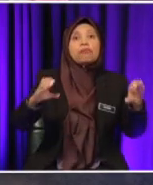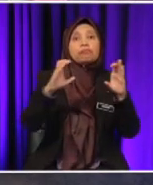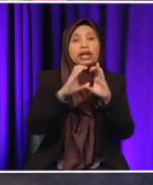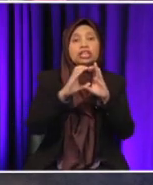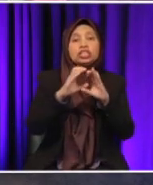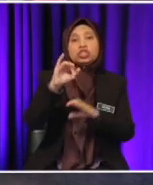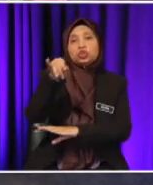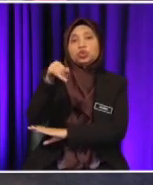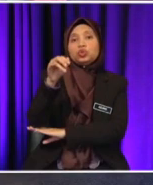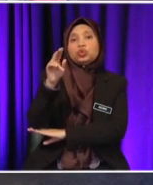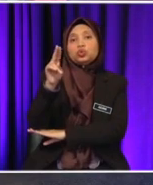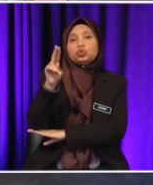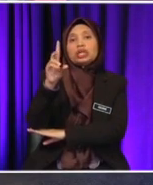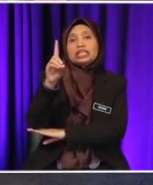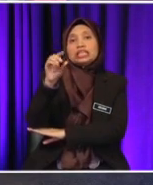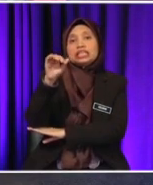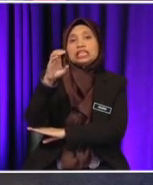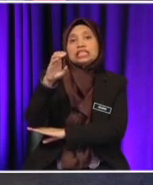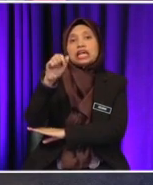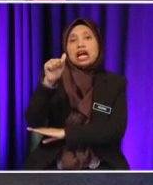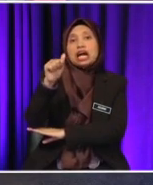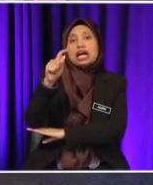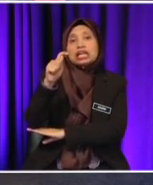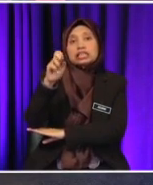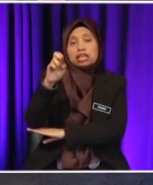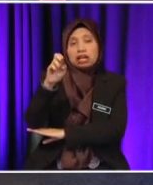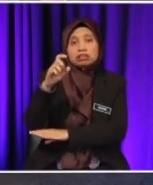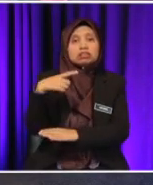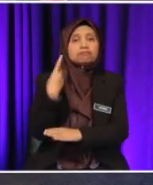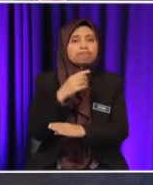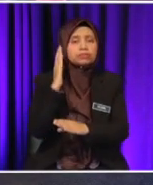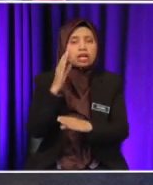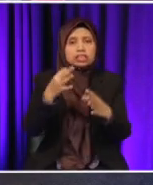yang akan kita kupas daripada berbagai